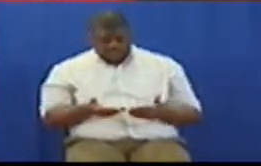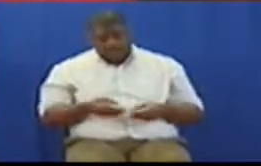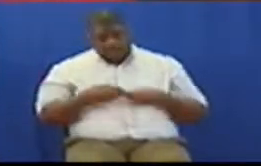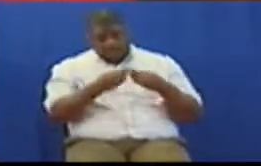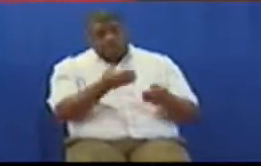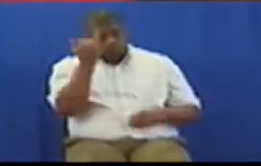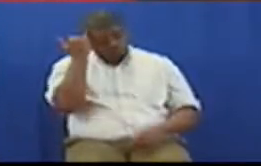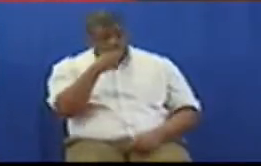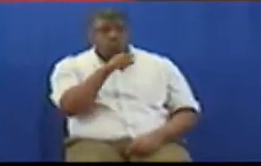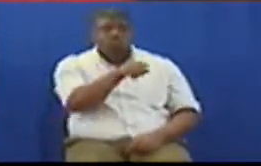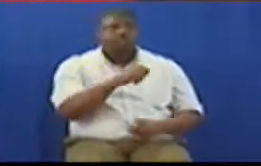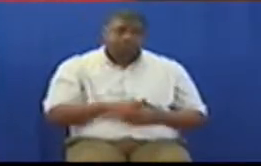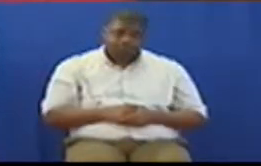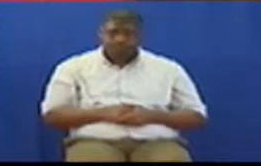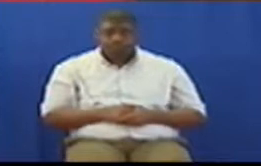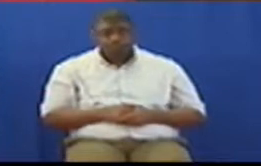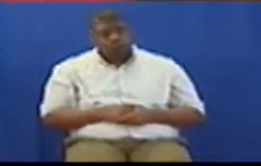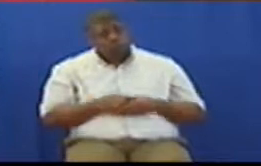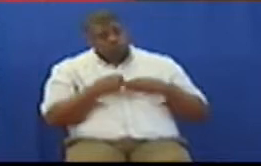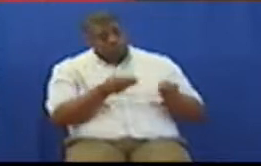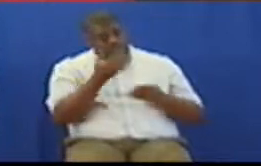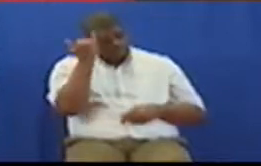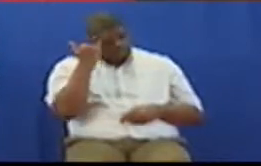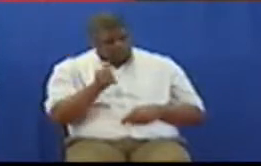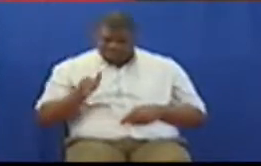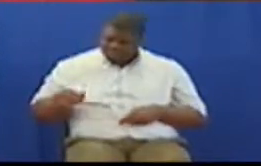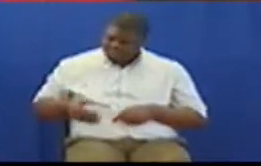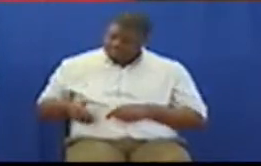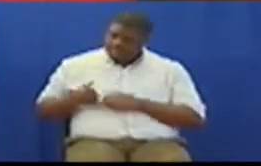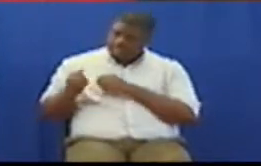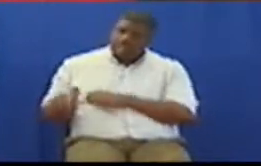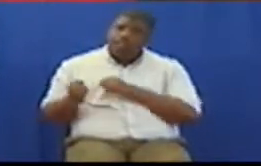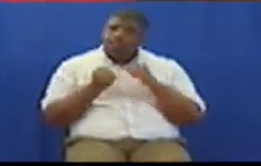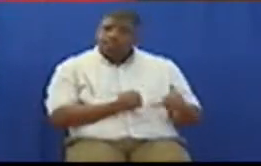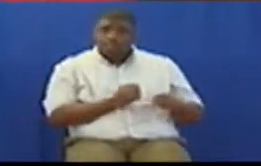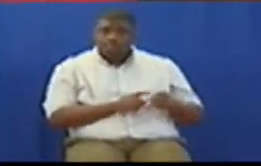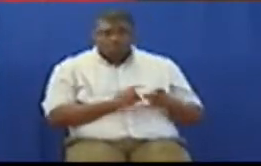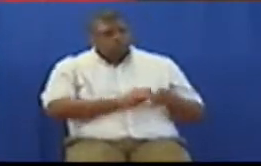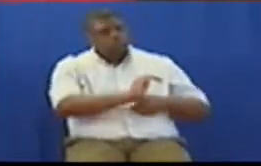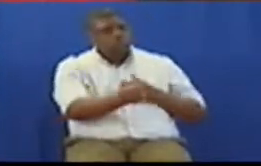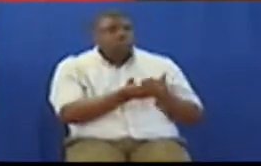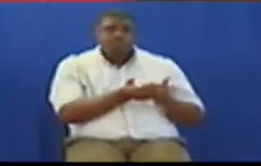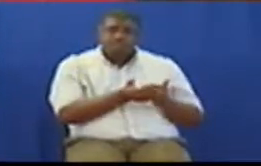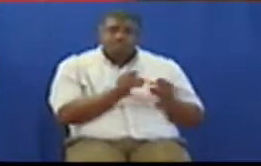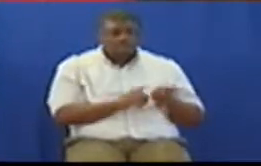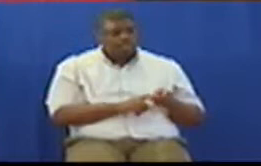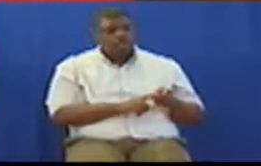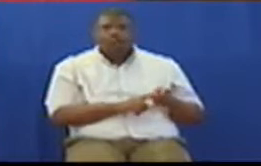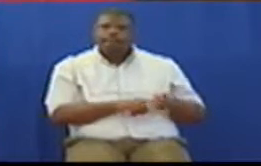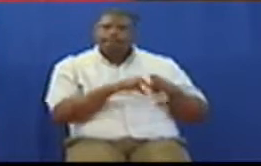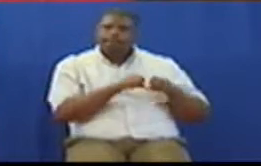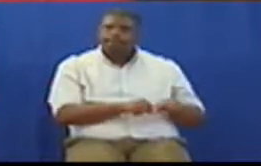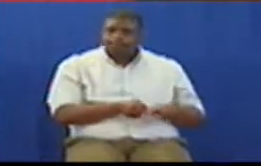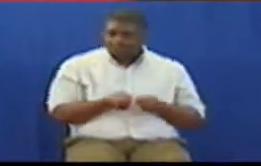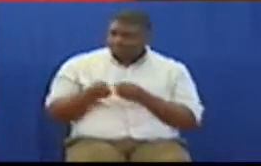Ushauri wangu ni kwamba hawa afisa wa miaji wanaodhibiti hakiki hizi namba warudishe na wakasimu madaraka yao kwa